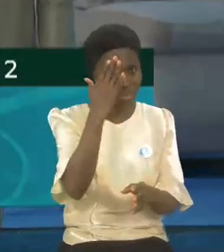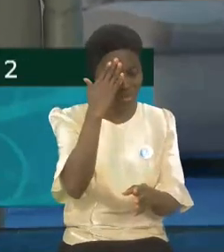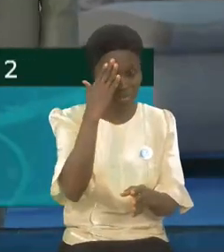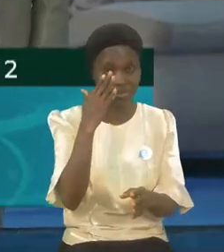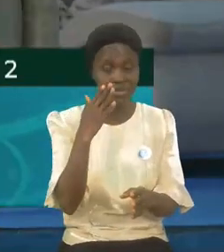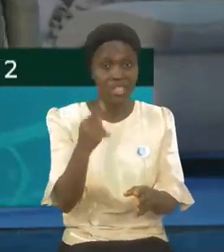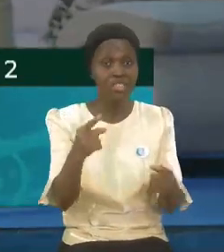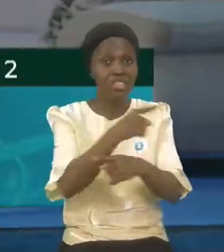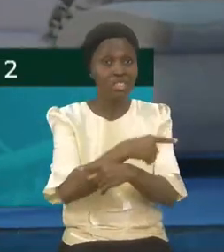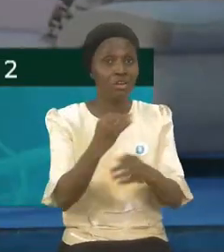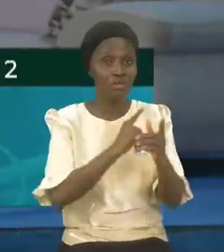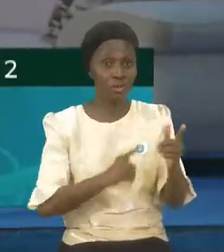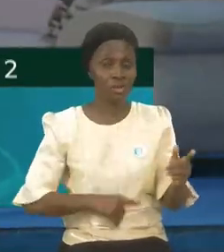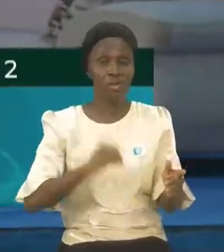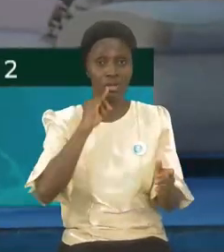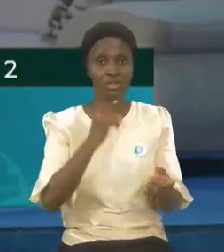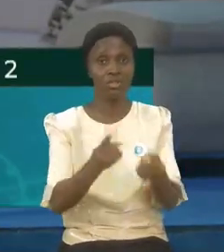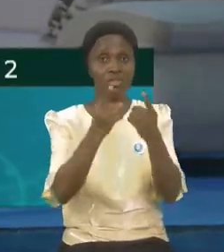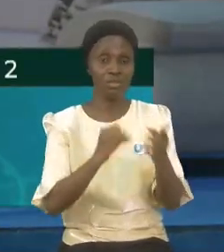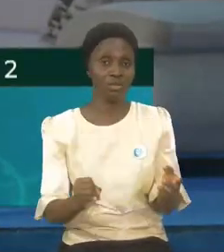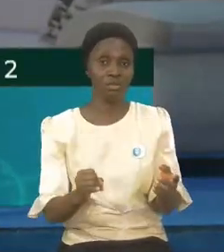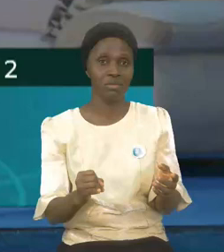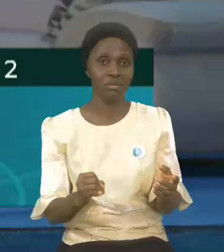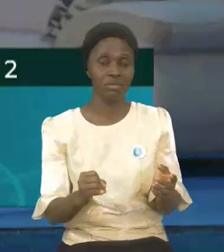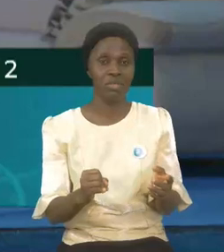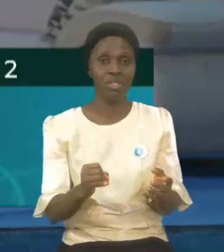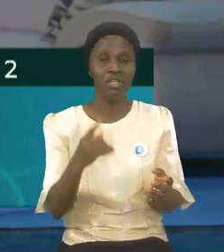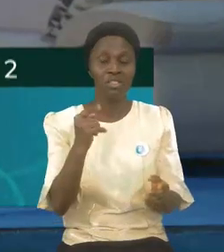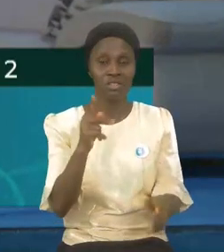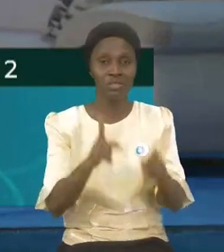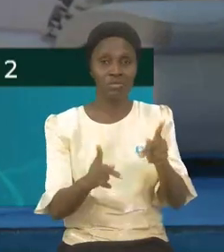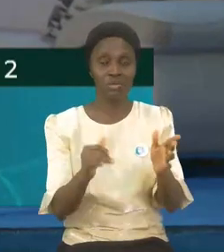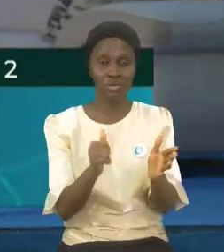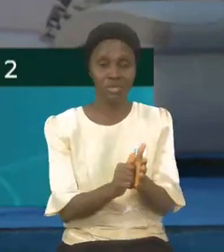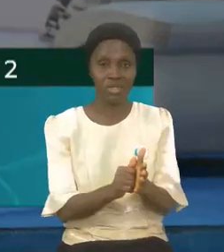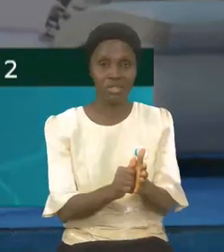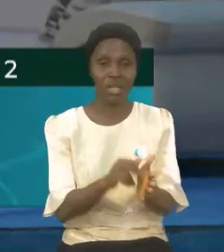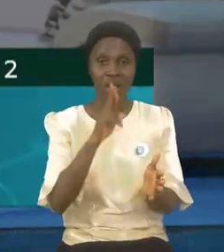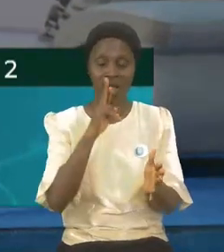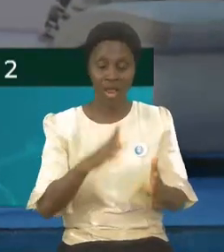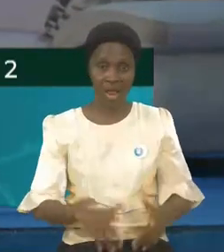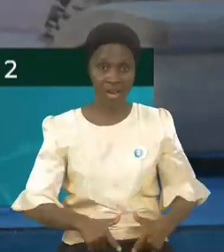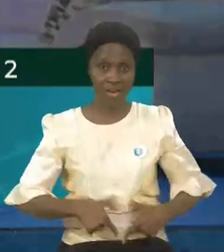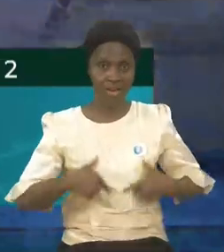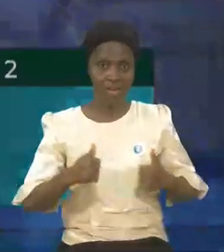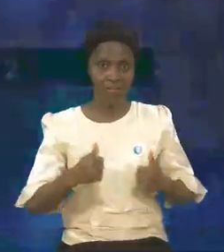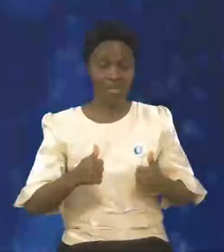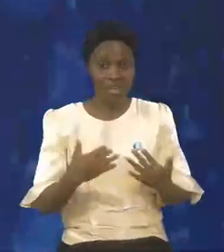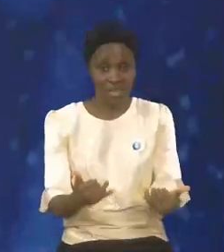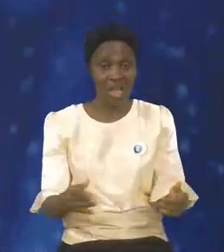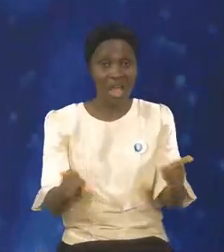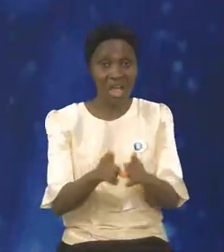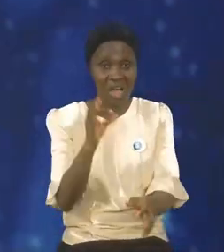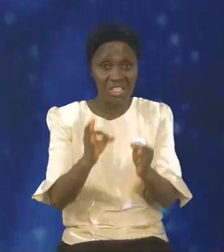viendra. Ceux qui vivent maintenant, comme il n'y a pas de jour de jugement, ils vivent comme rien ne va se